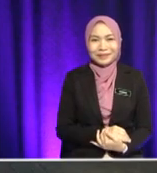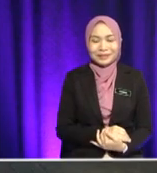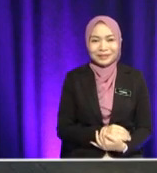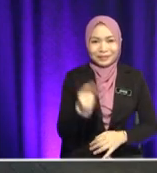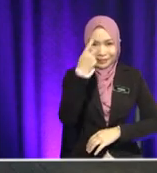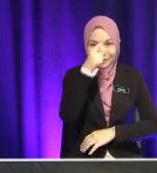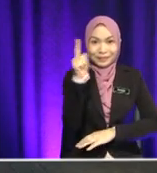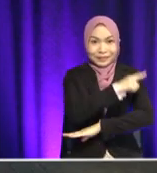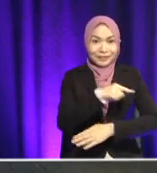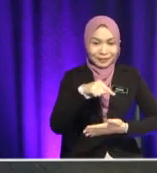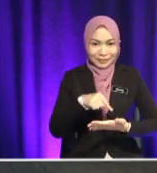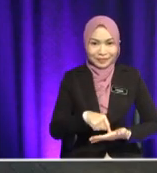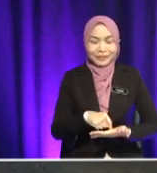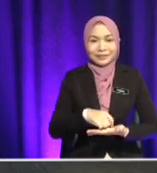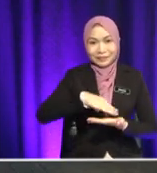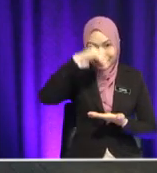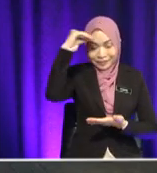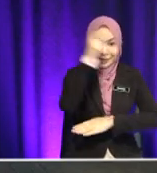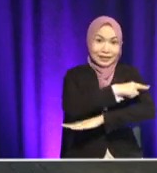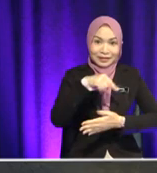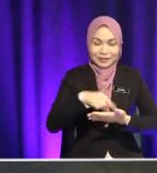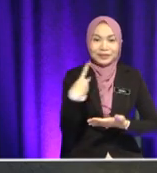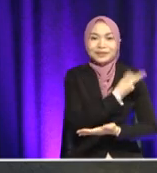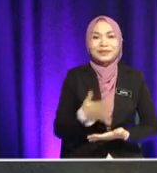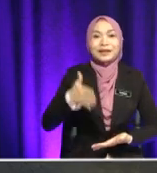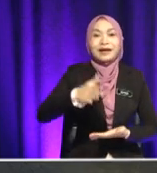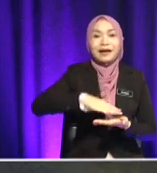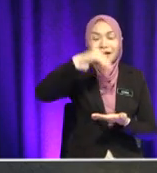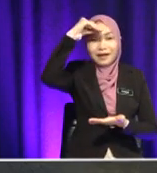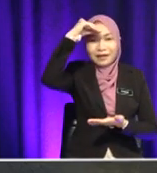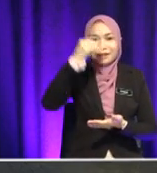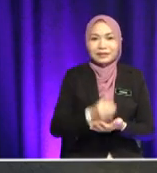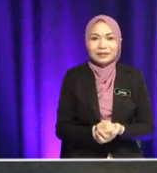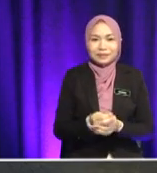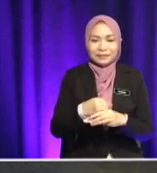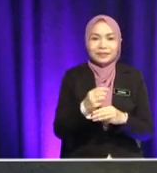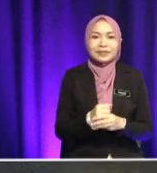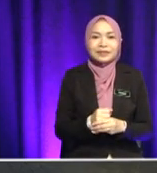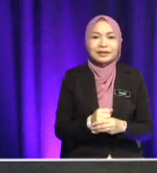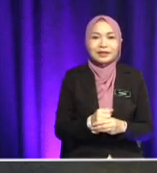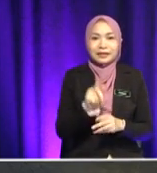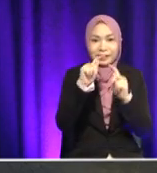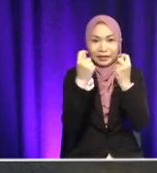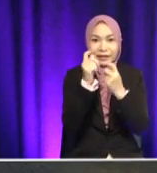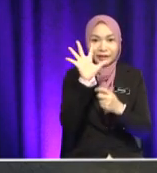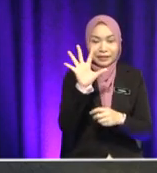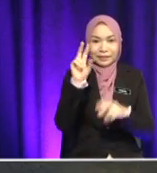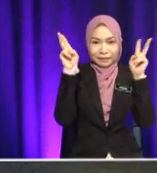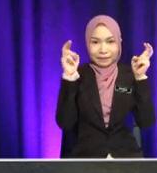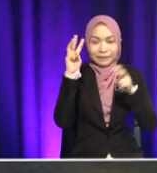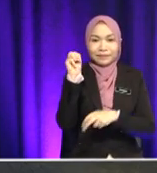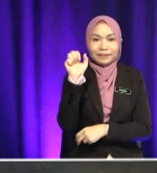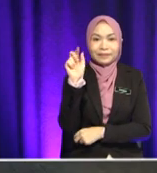untuk hari ini dalam episode kali ini kita akan mendalami ilmu matematika tingkatan 5 dengan tajuknya matriks tetapi sebelum itu